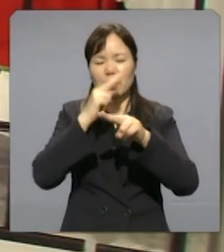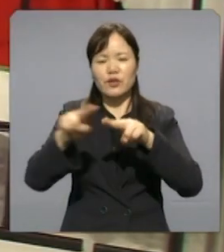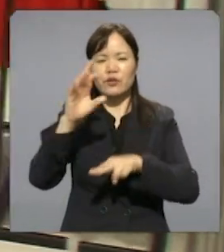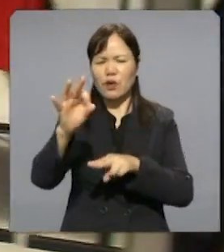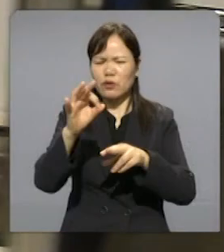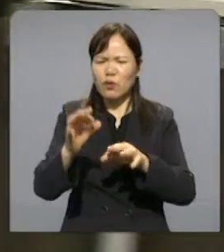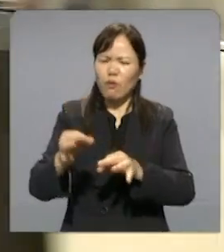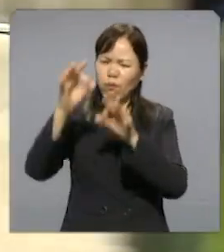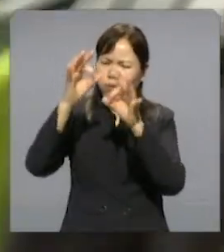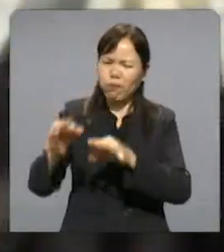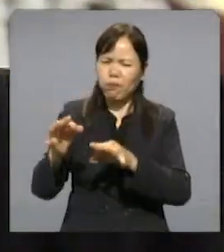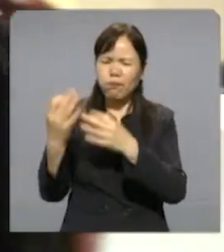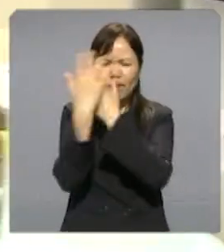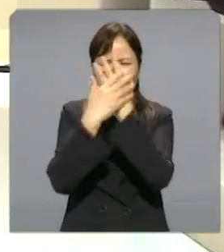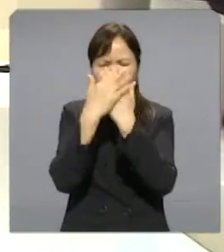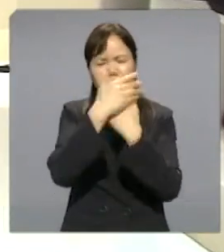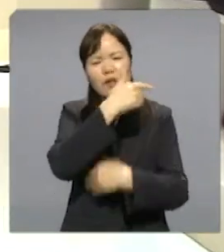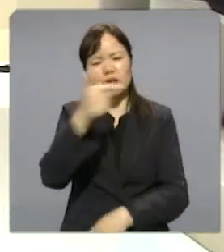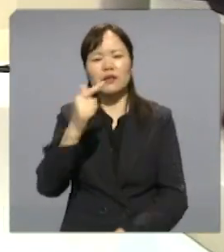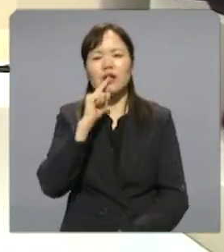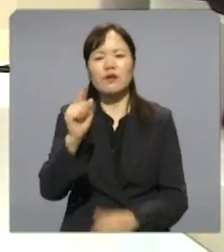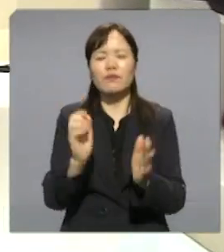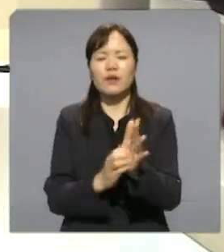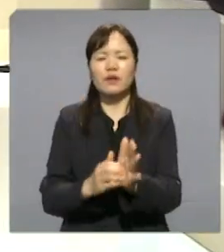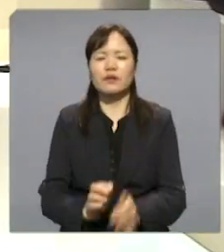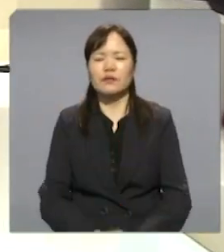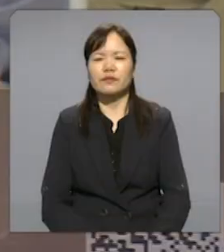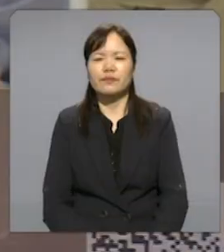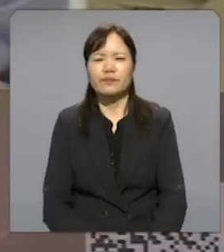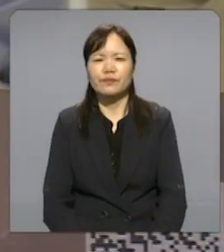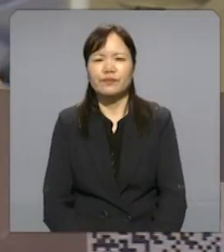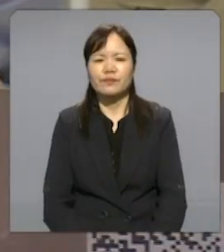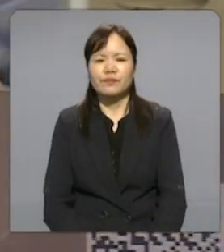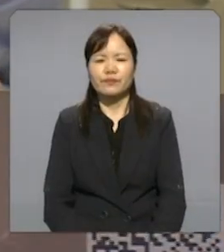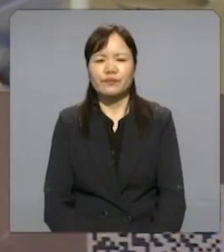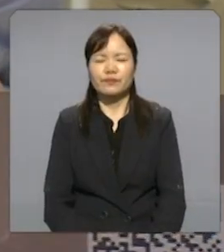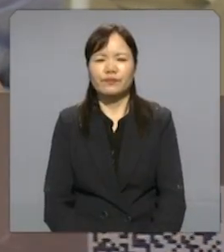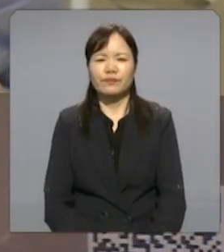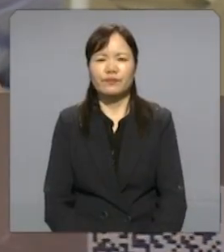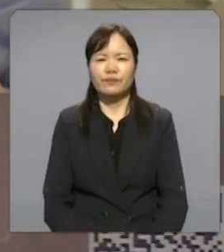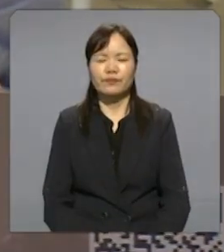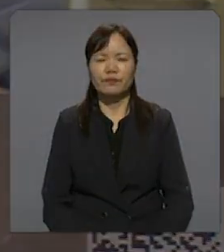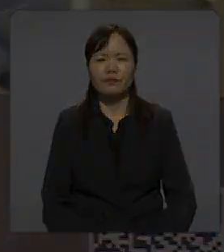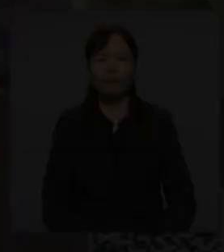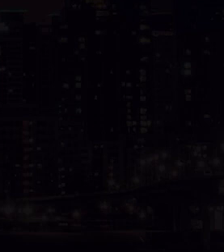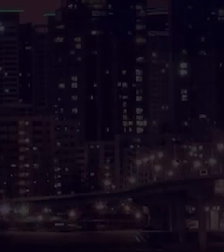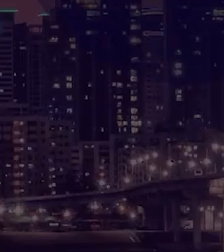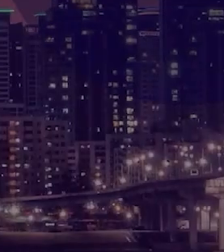불확실성이 높은 상황이라고 전했습니다. OBS 뉴스 유성훈입니다.